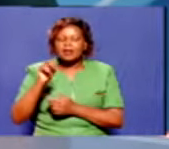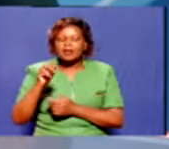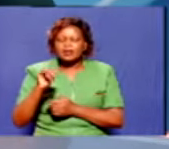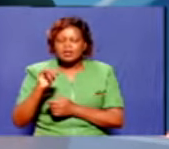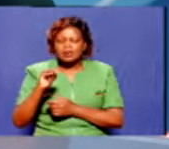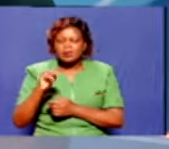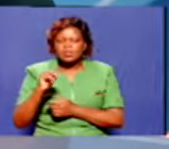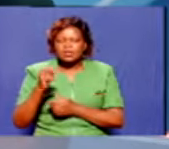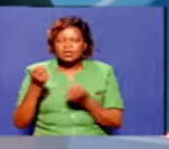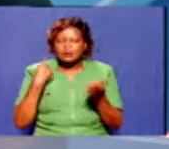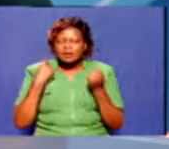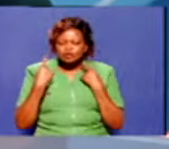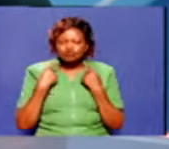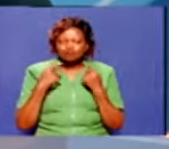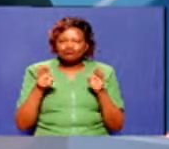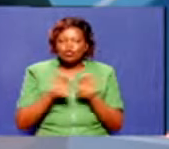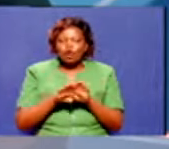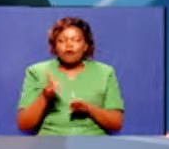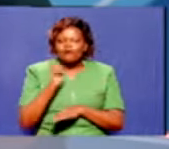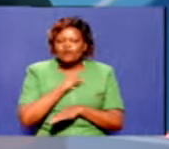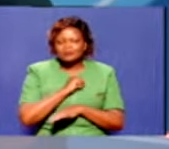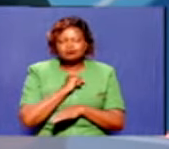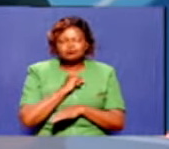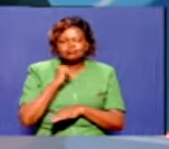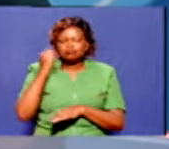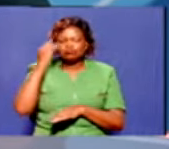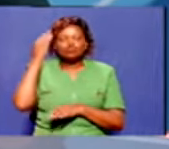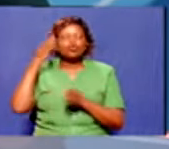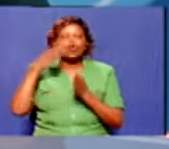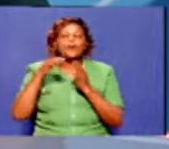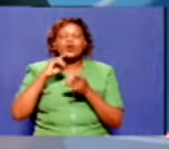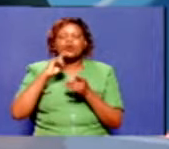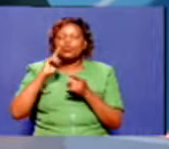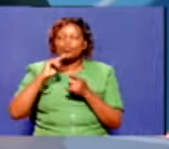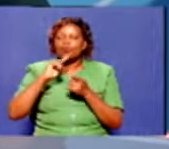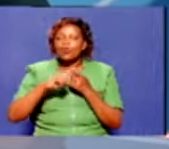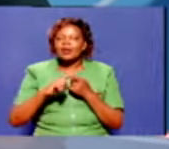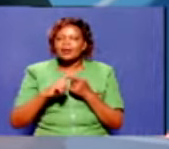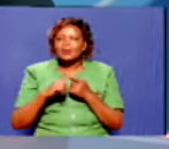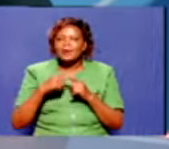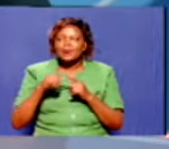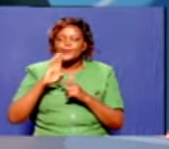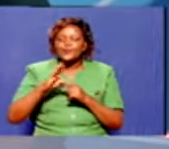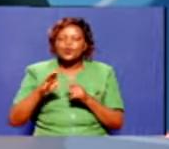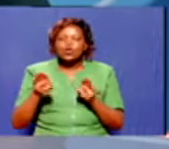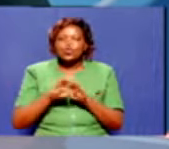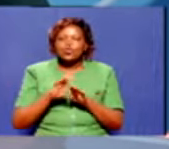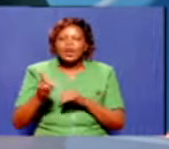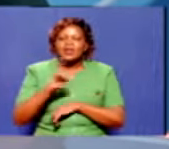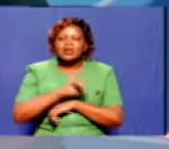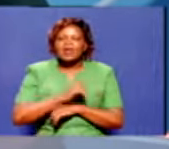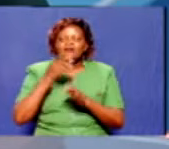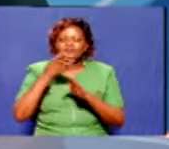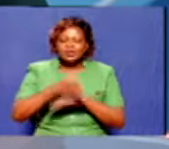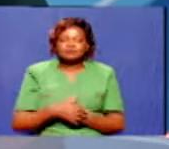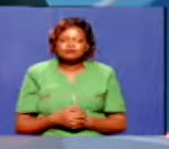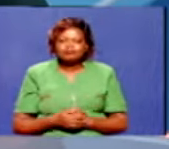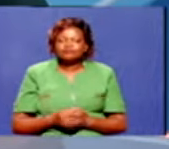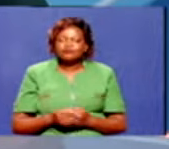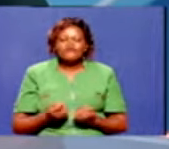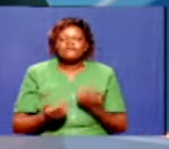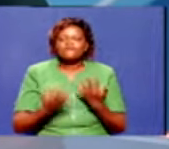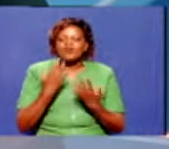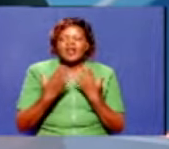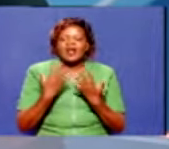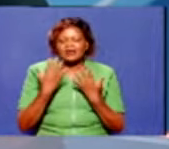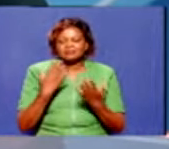Kericho zimefungwa kwa muda usiojulikana. Buruburu imefungwa siku moja baada ya kisa cha moto kuacha wanafunzi wengi wakiuguza majeraha,